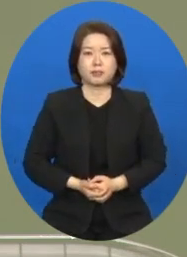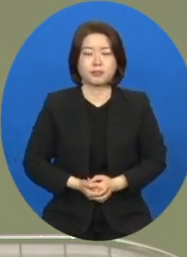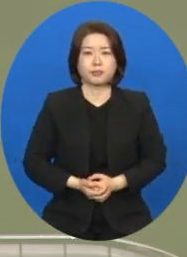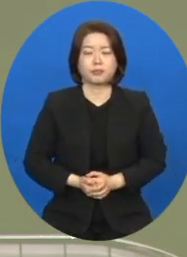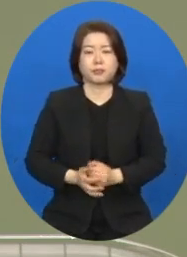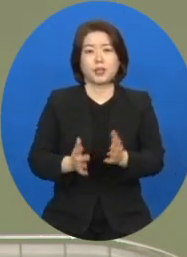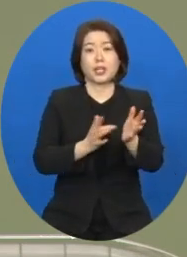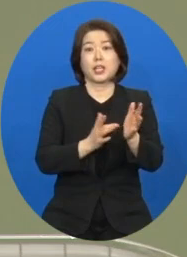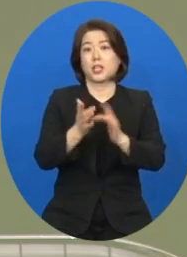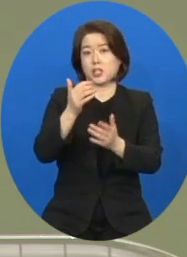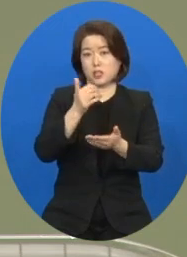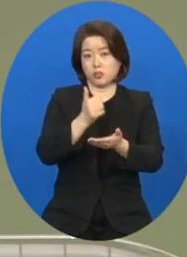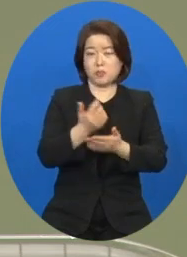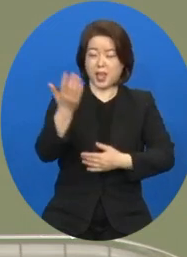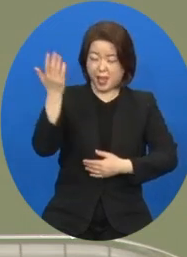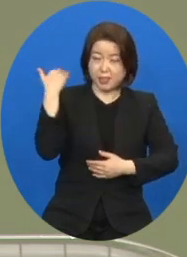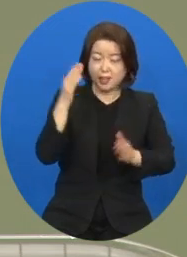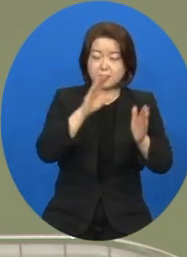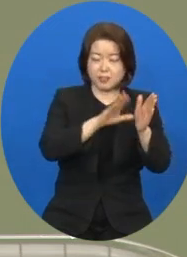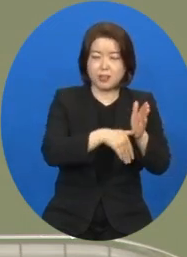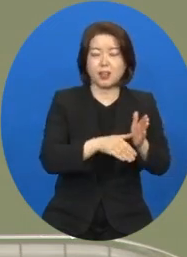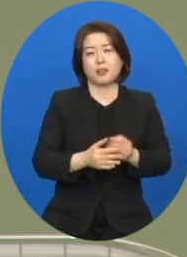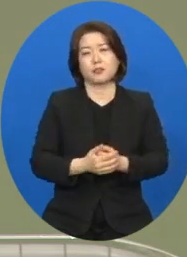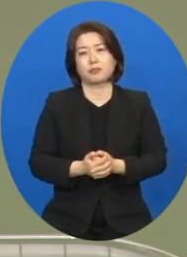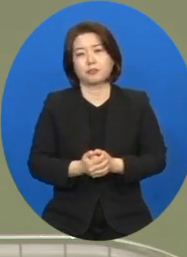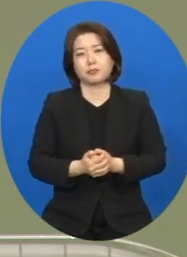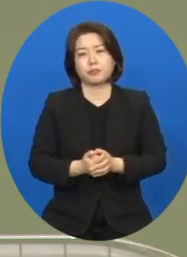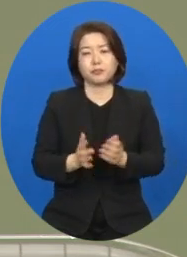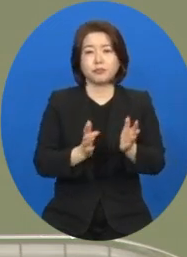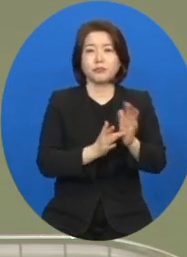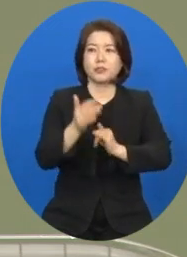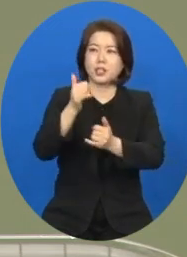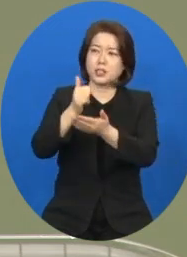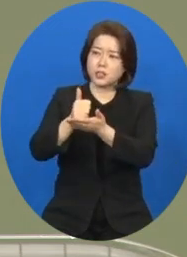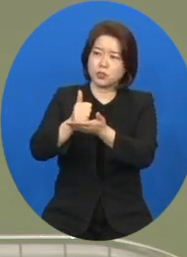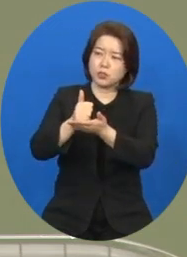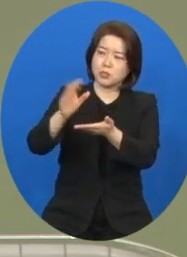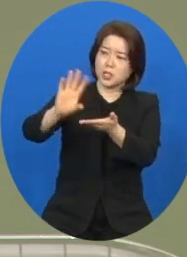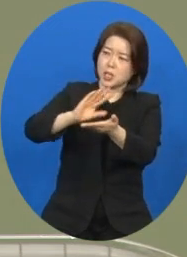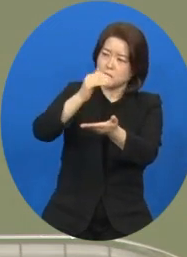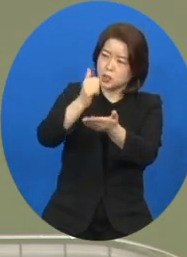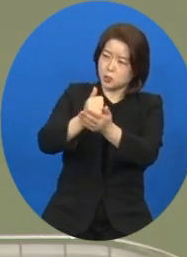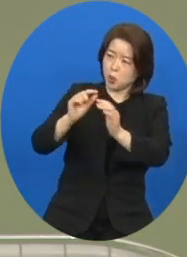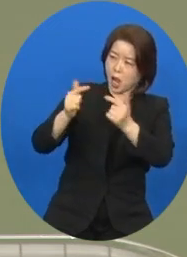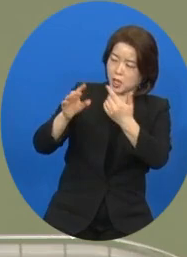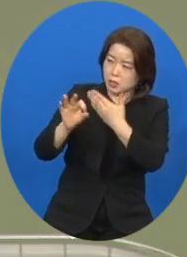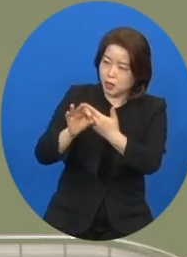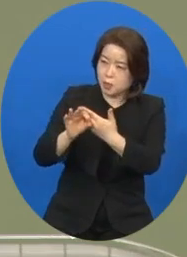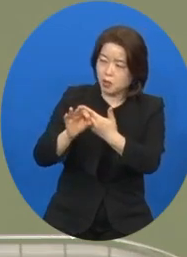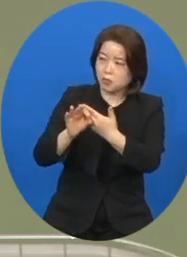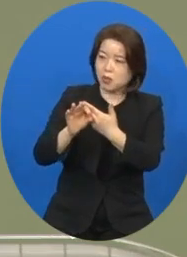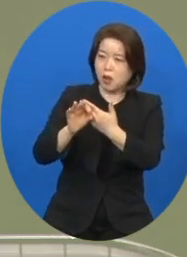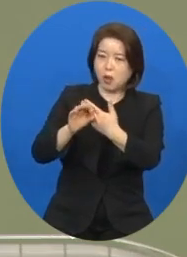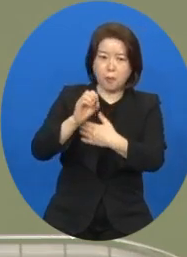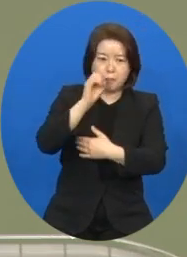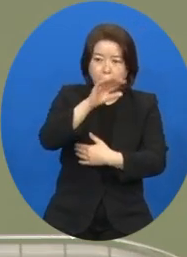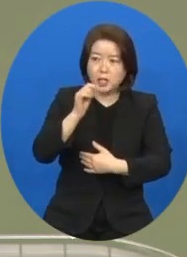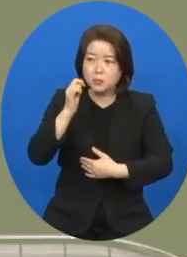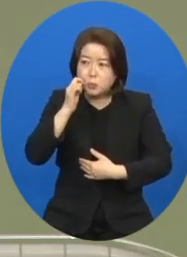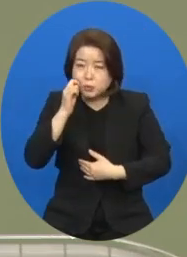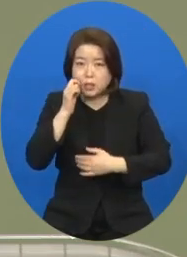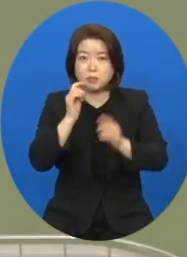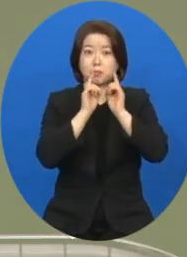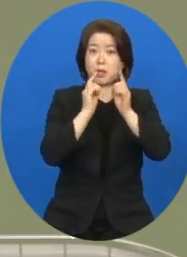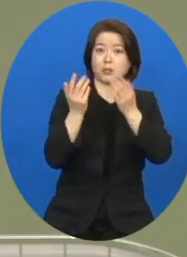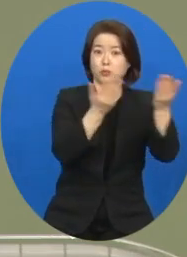예수님 당시 때 예수님 그리스도이시지 않는다면 하실 수 없는 말씀을 하셨고